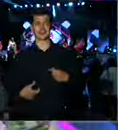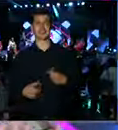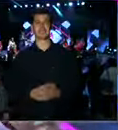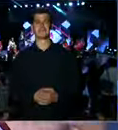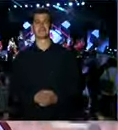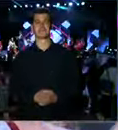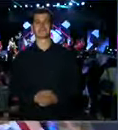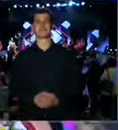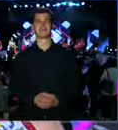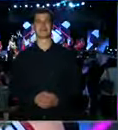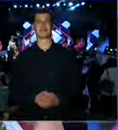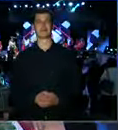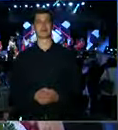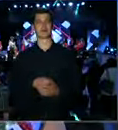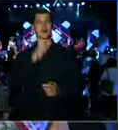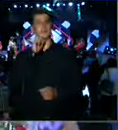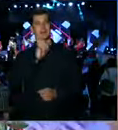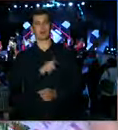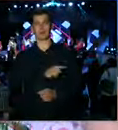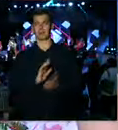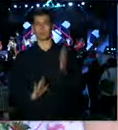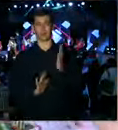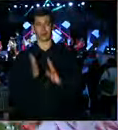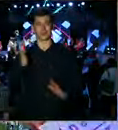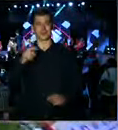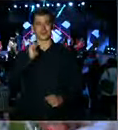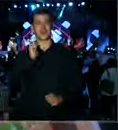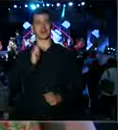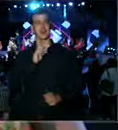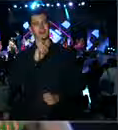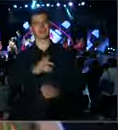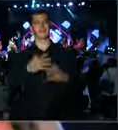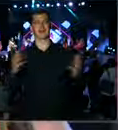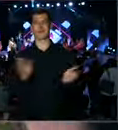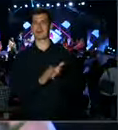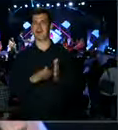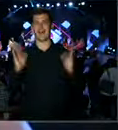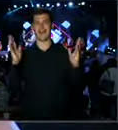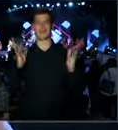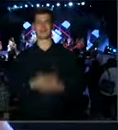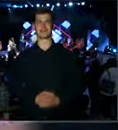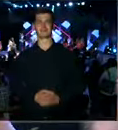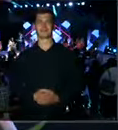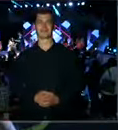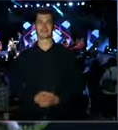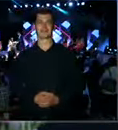głowie. Ależ błyszczy ta kobieta, coś pięknego. Proszę o wielkie brawa, drodzy Państwo.